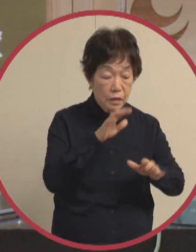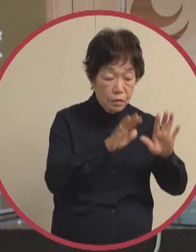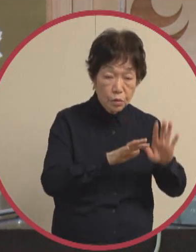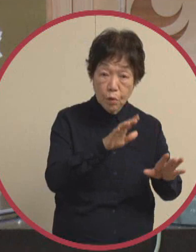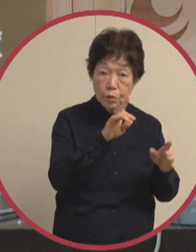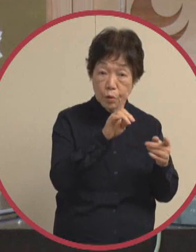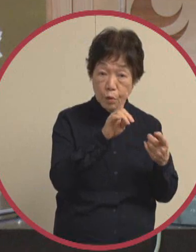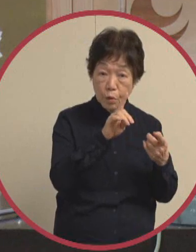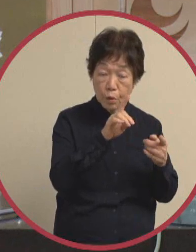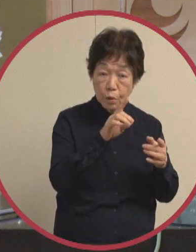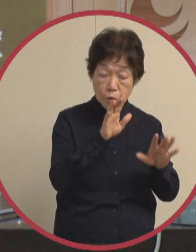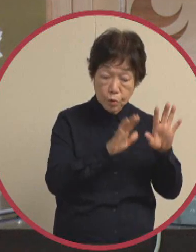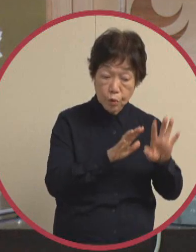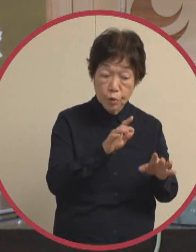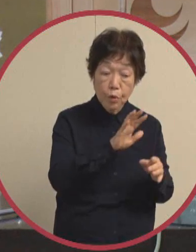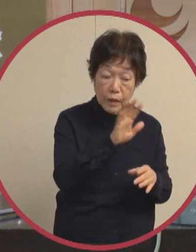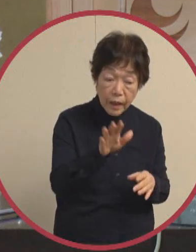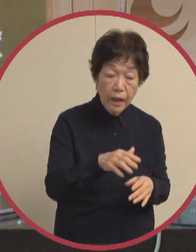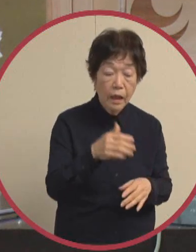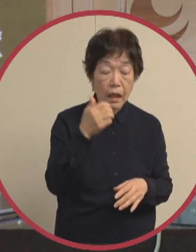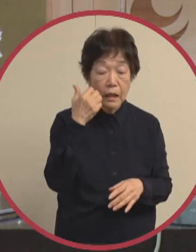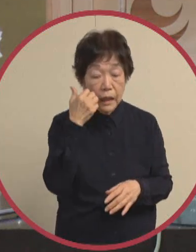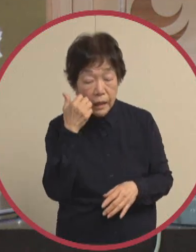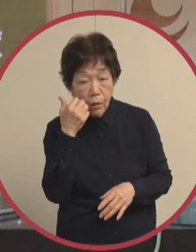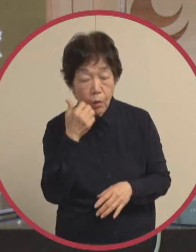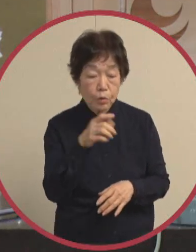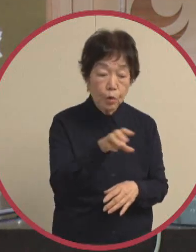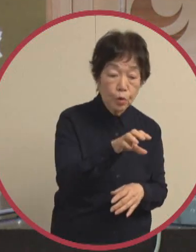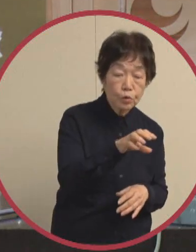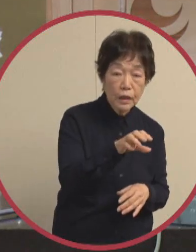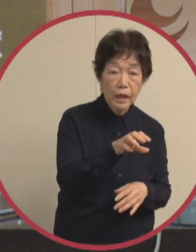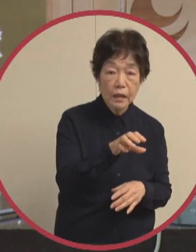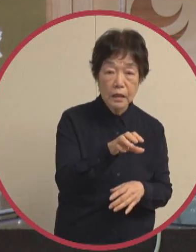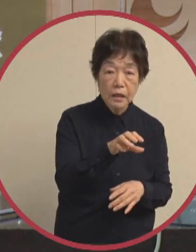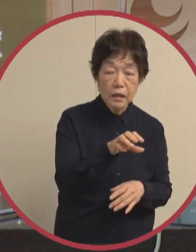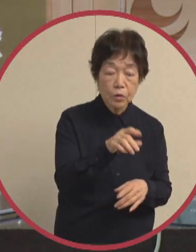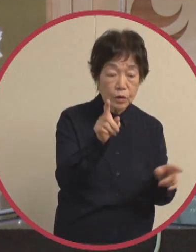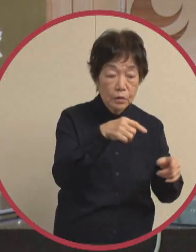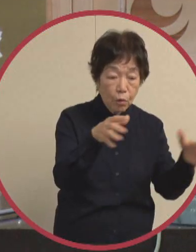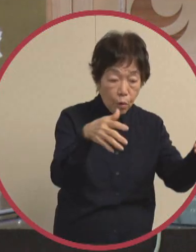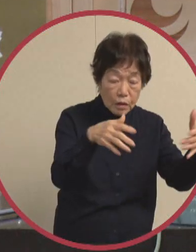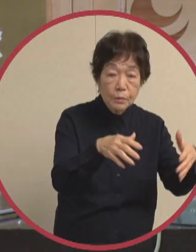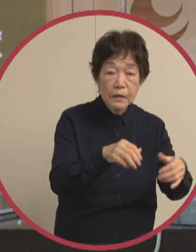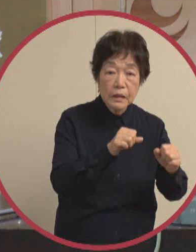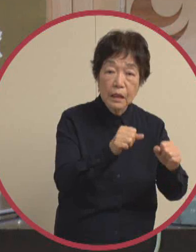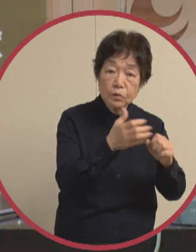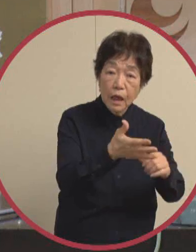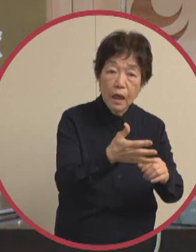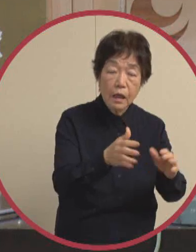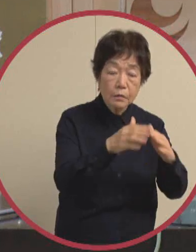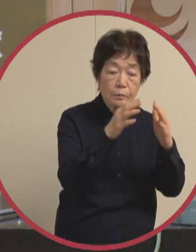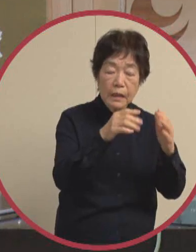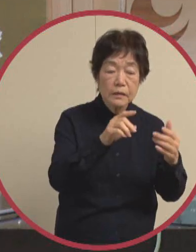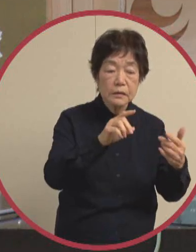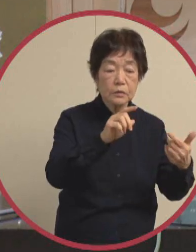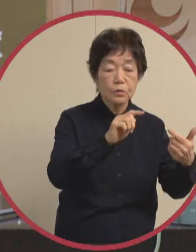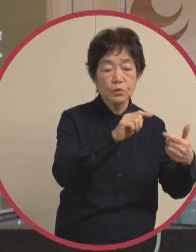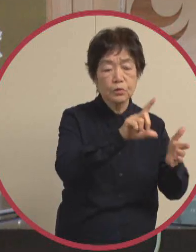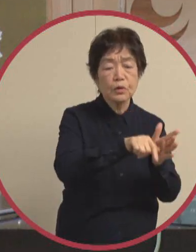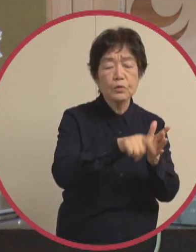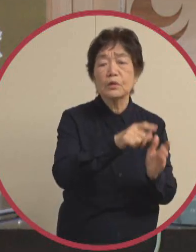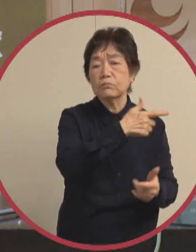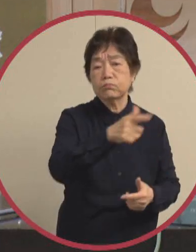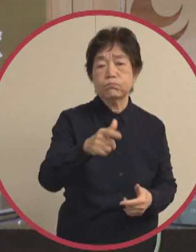って誰をどれぐらいの規模を対象にして行うかということは全く変わってきます。あ